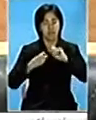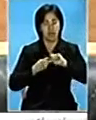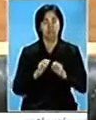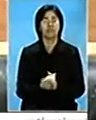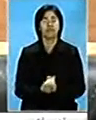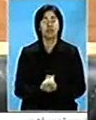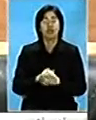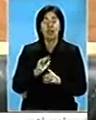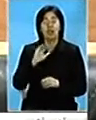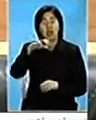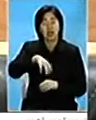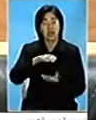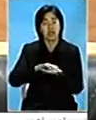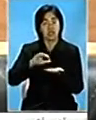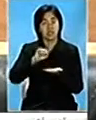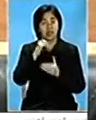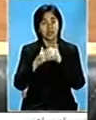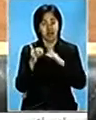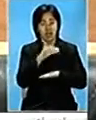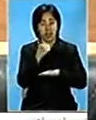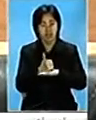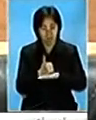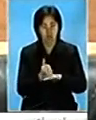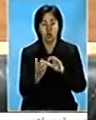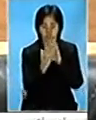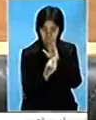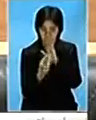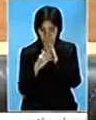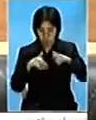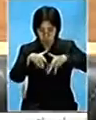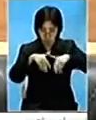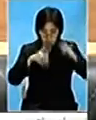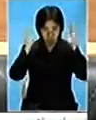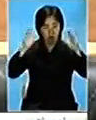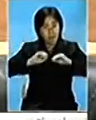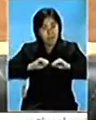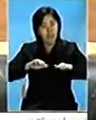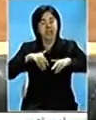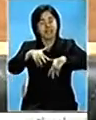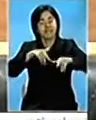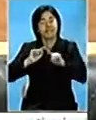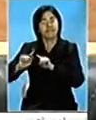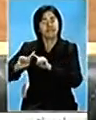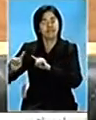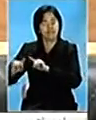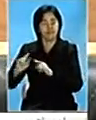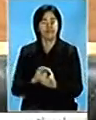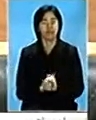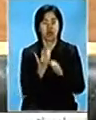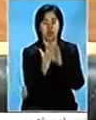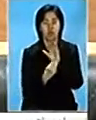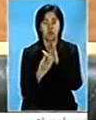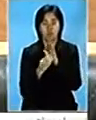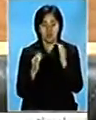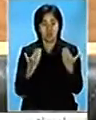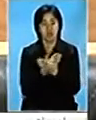หน่วยงานของท่านเนี่ยจะช่วยได้มากเลยในการอบรมสัมมนาประชาสัมพันธ์นะคะแล้วก็อบรม